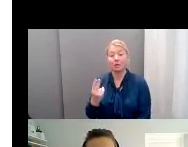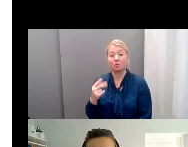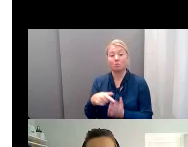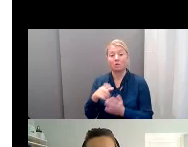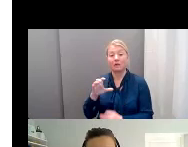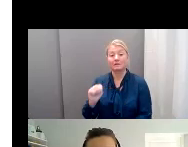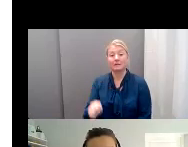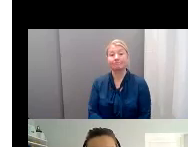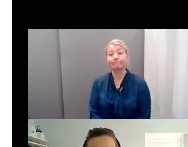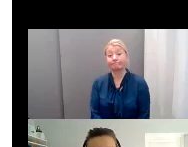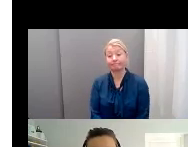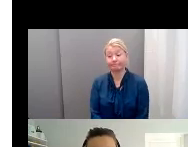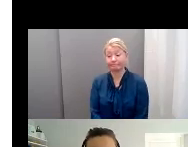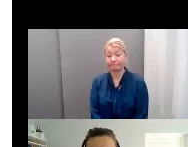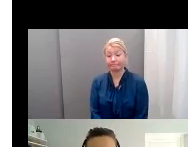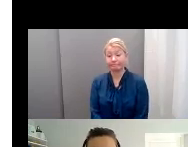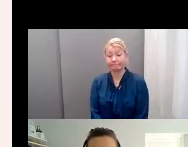www.stg.blogg.ly.se.